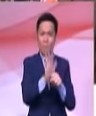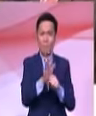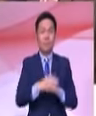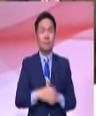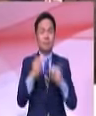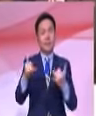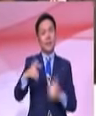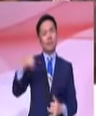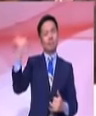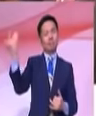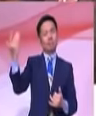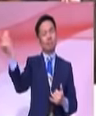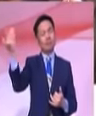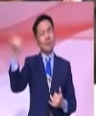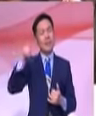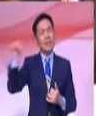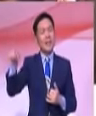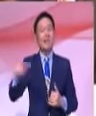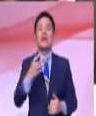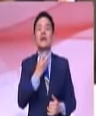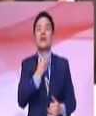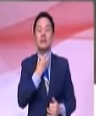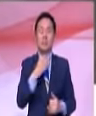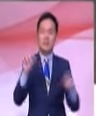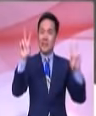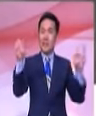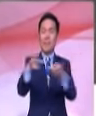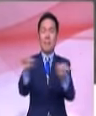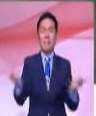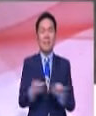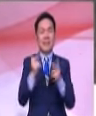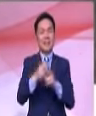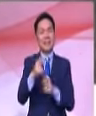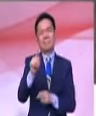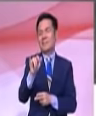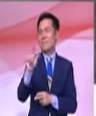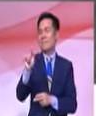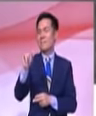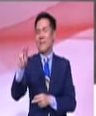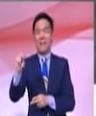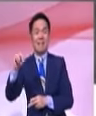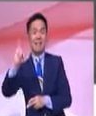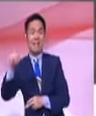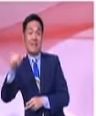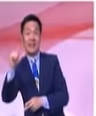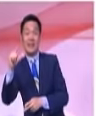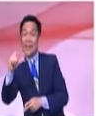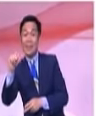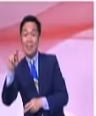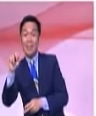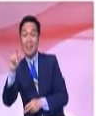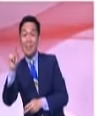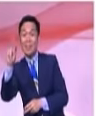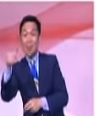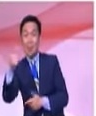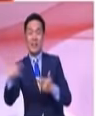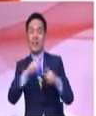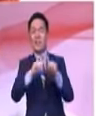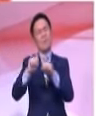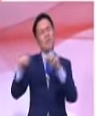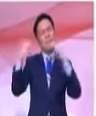merasmikan program Jelajah Ramadan Perak di Titik Gantung, Bota, antara pengisian program memasak bubur lambuk, rakaman tausiah,